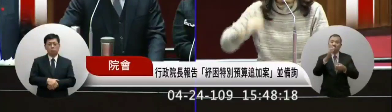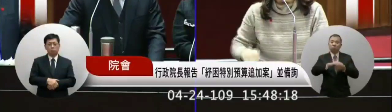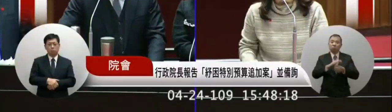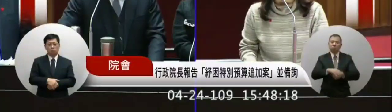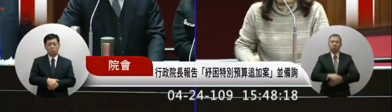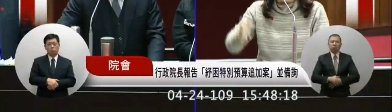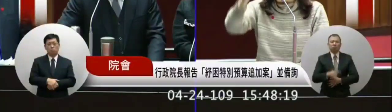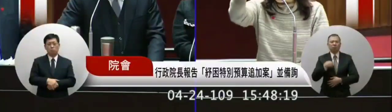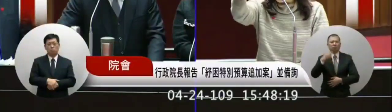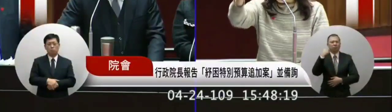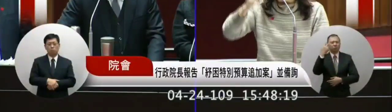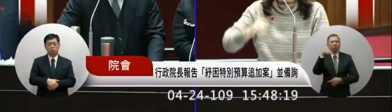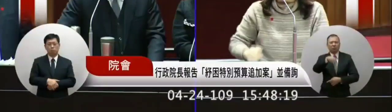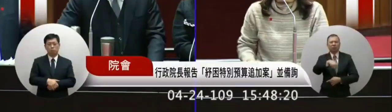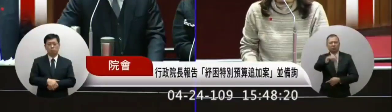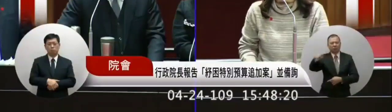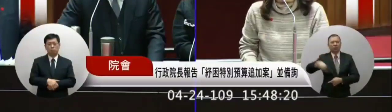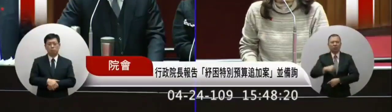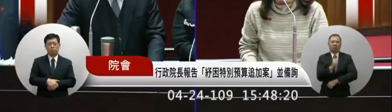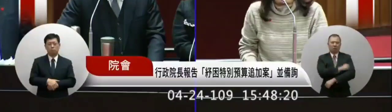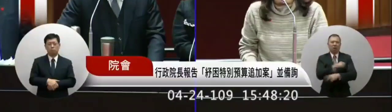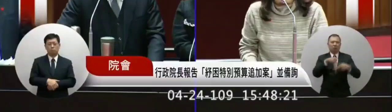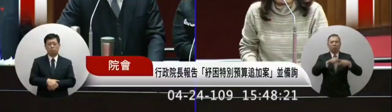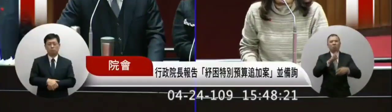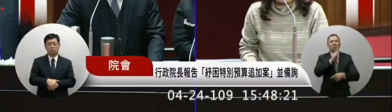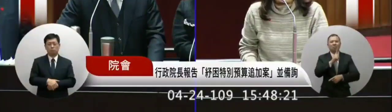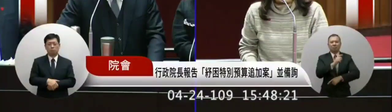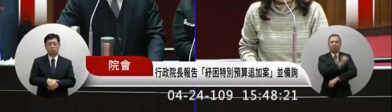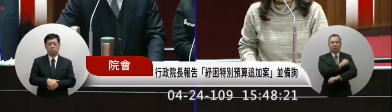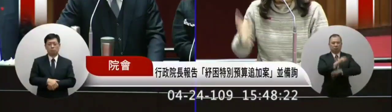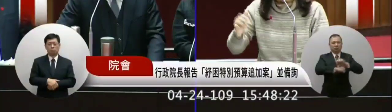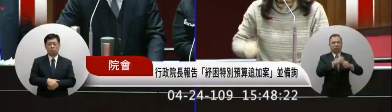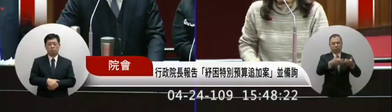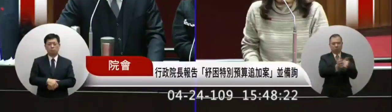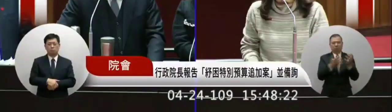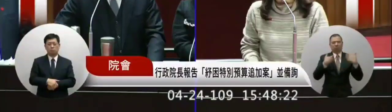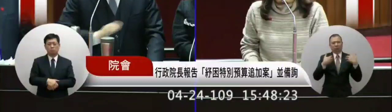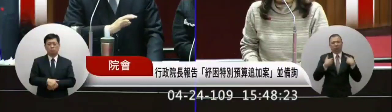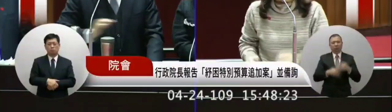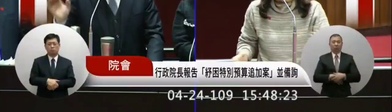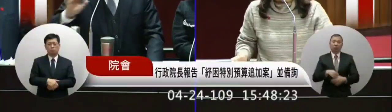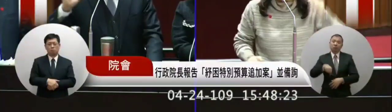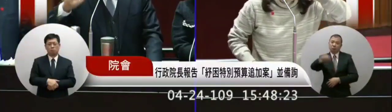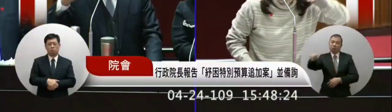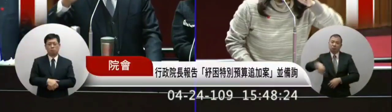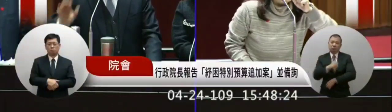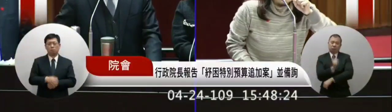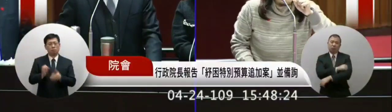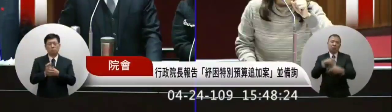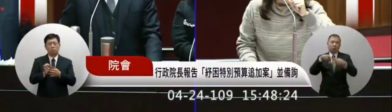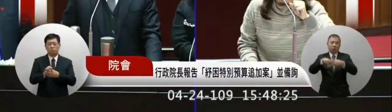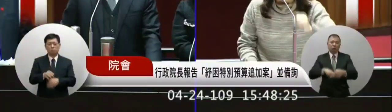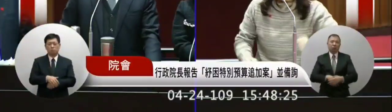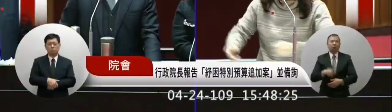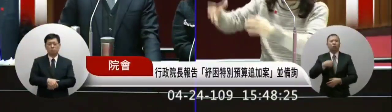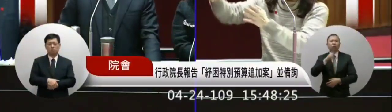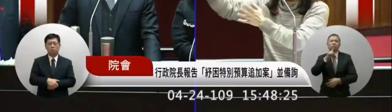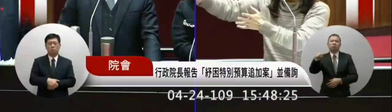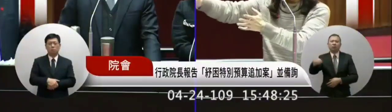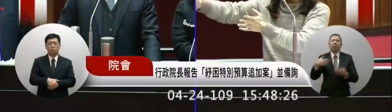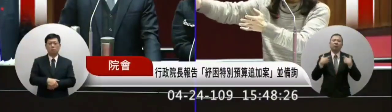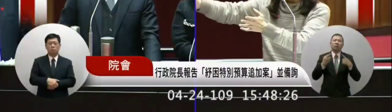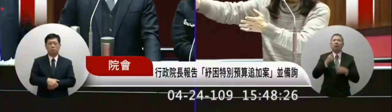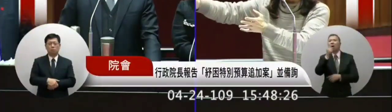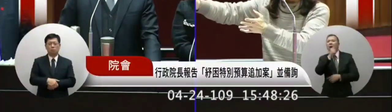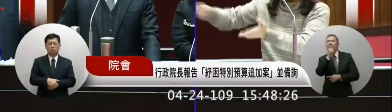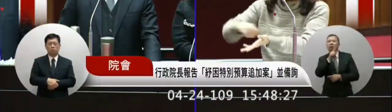实我觉得他们还是劳工，我认为应该还是劳动部要来做，因为他们是劳工嘛。我就说他是歌手，他可能